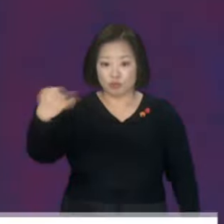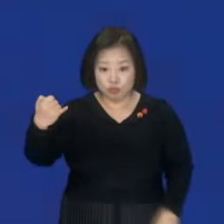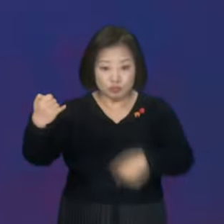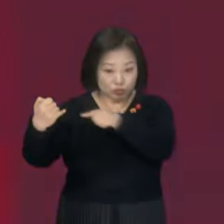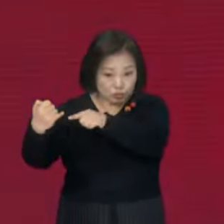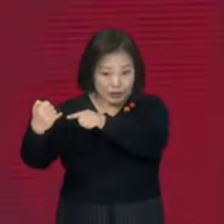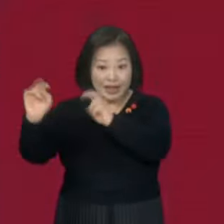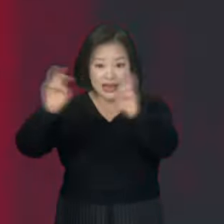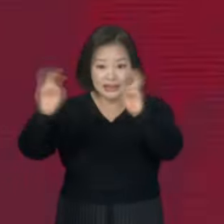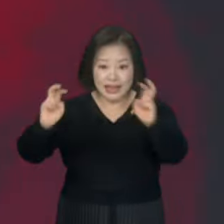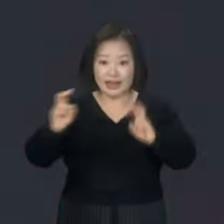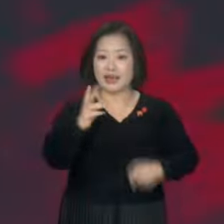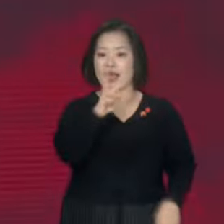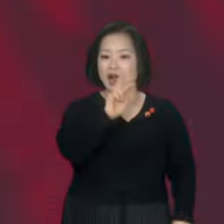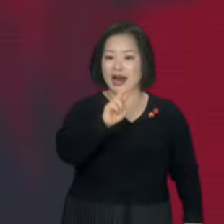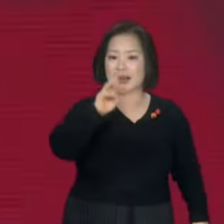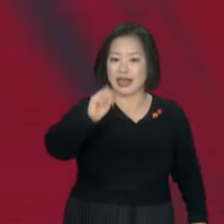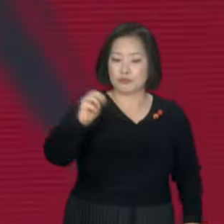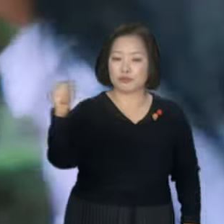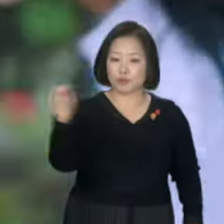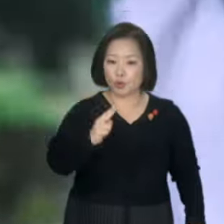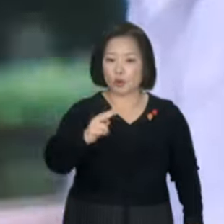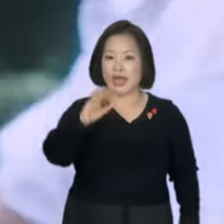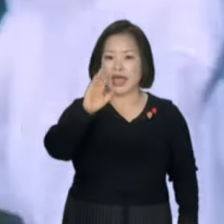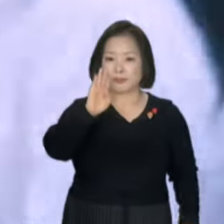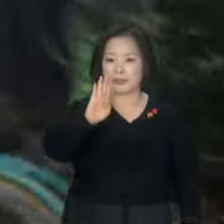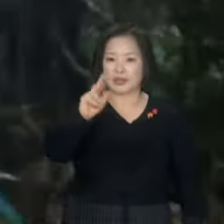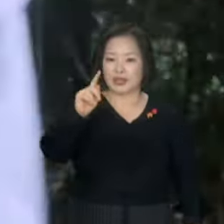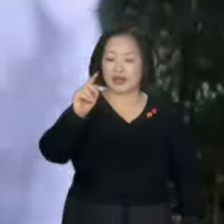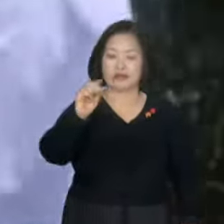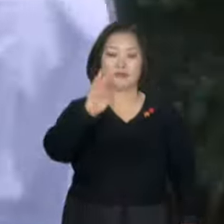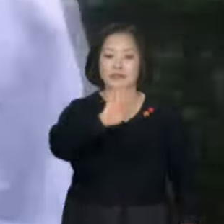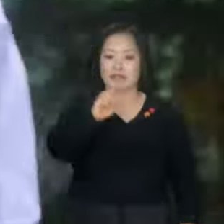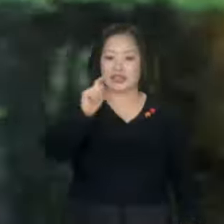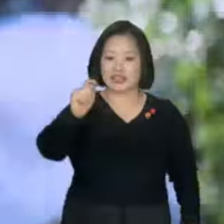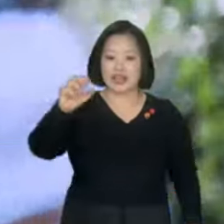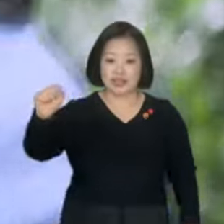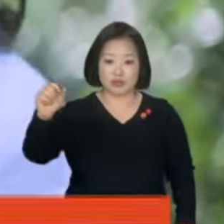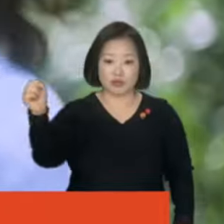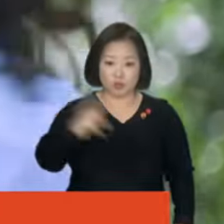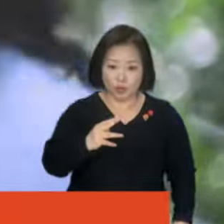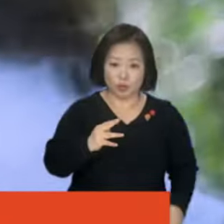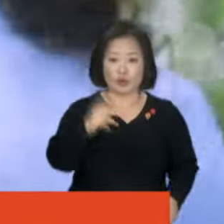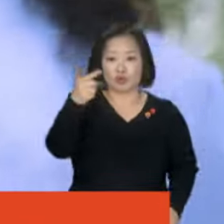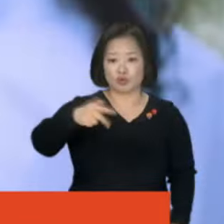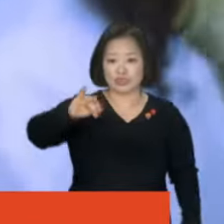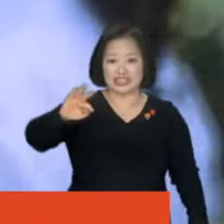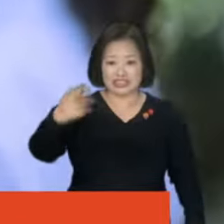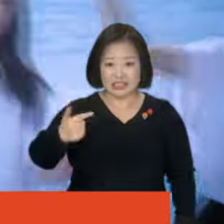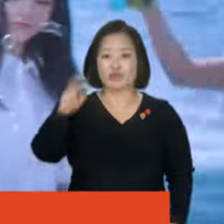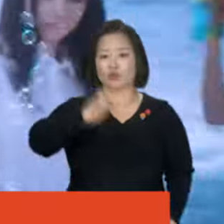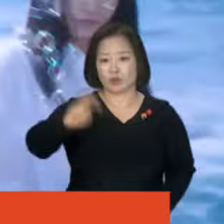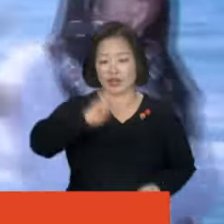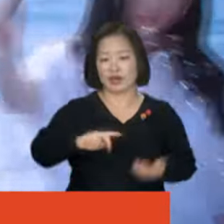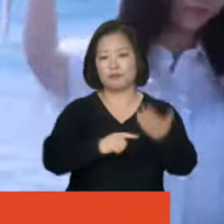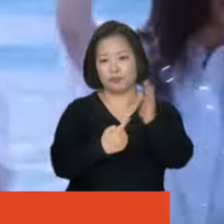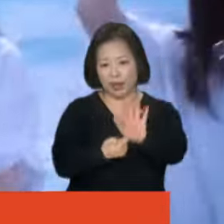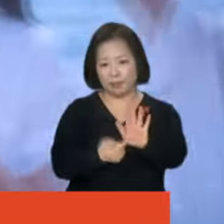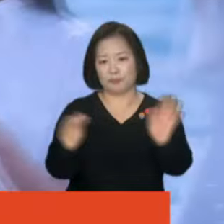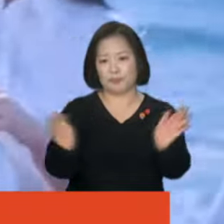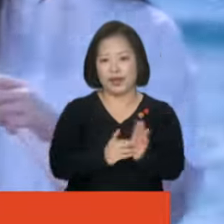방탄소년단과 이번 사태 중심에 노인 뉴스가 동시 컴백하면서 또다른 대리전 양상을 보일 것으로 전망됩니다